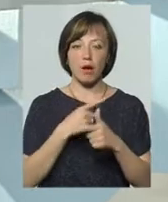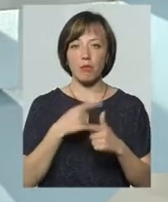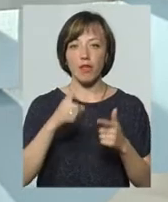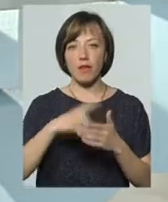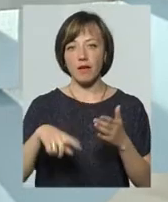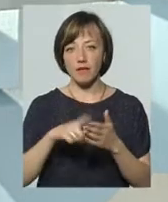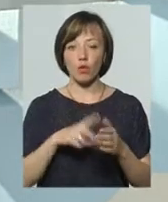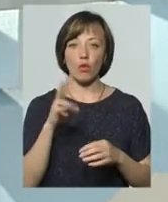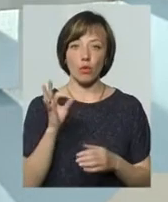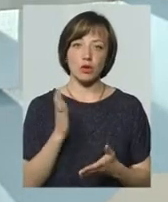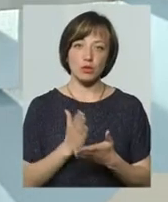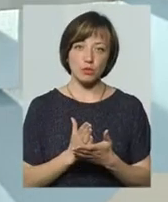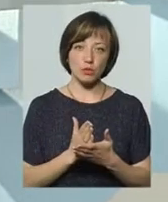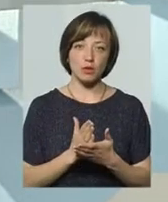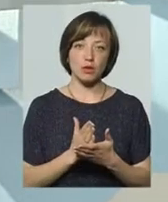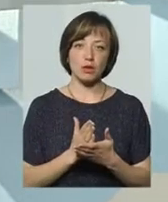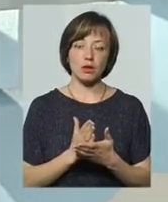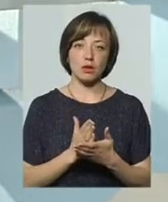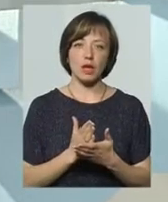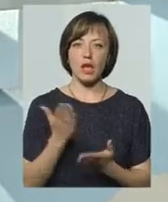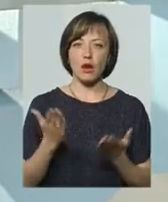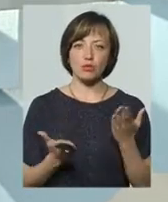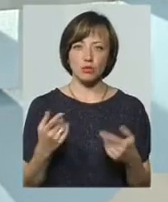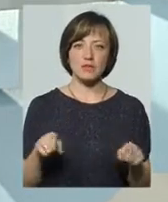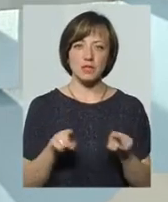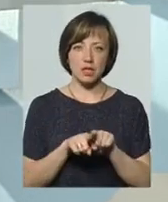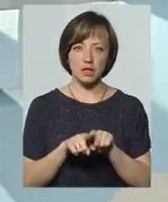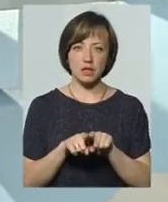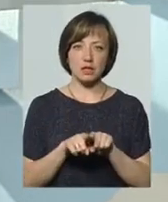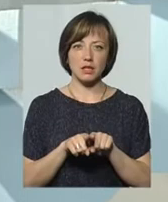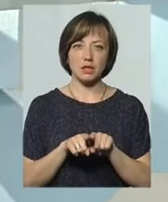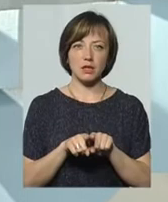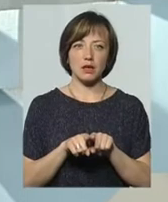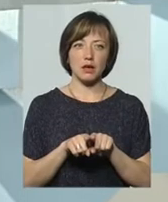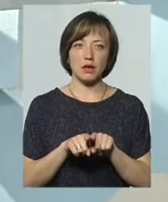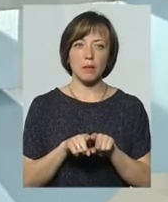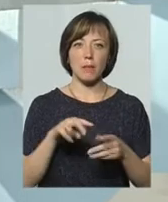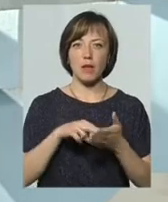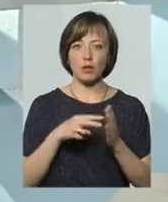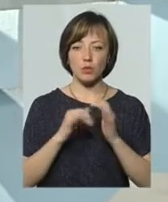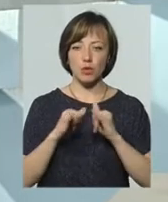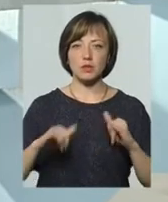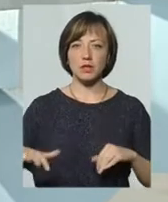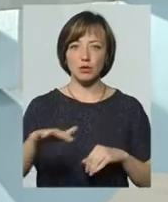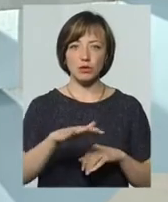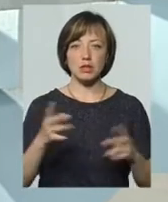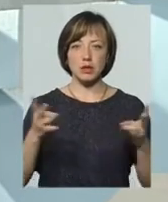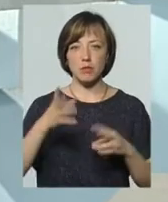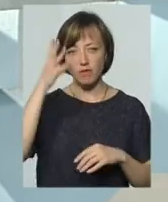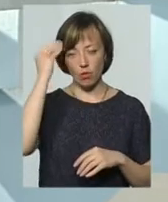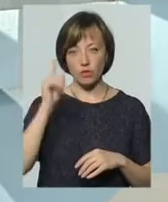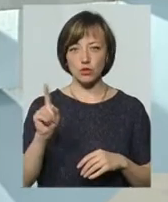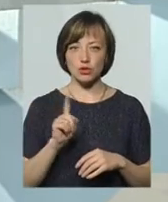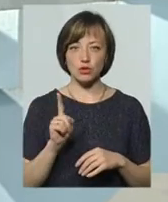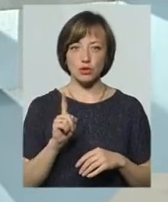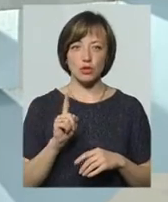воно існує, так, і воно впливає на наше життя. І якщо ми все-таки стратегічно підходимо до планування розвитку території, то слід враховувати, що